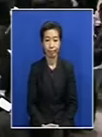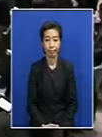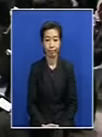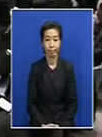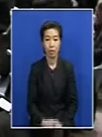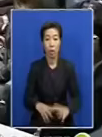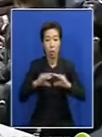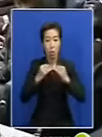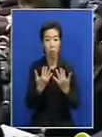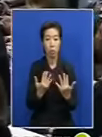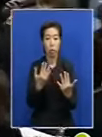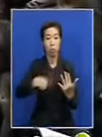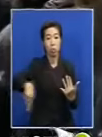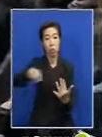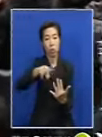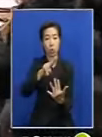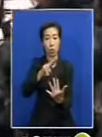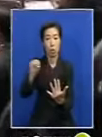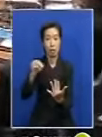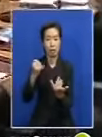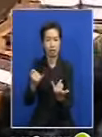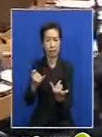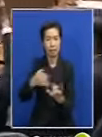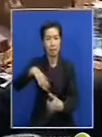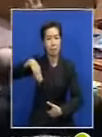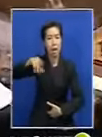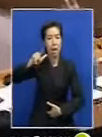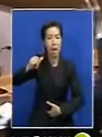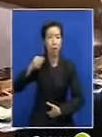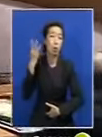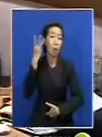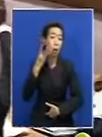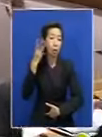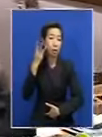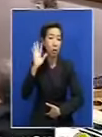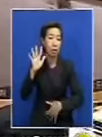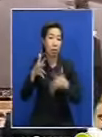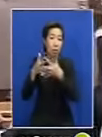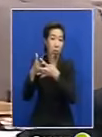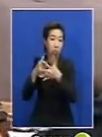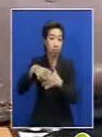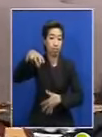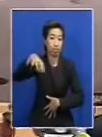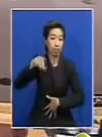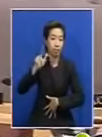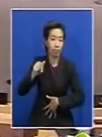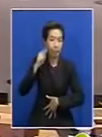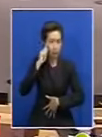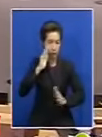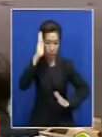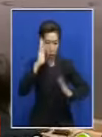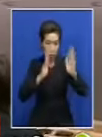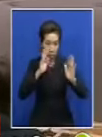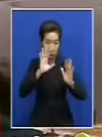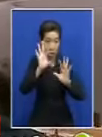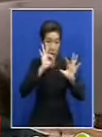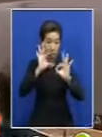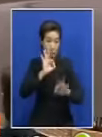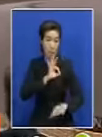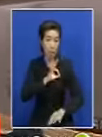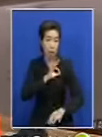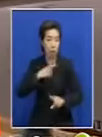สมัชชาใหญ่แห่งสหประชาชาติหรือ UN ซึ่งมีสำนักงานใหญ่ในกรุงวอชิงตันดีซีของสหรัฐเตรียมลงมติเลือกสมาชิกไม่ถาวร